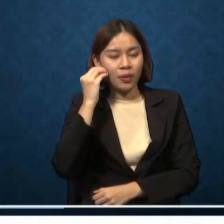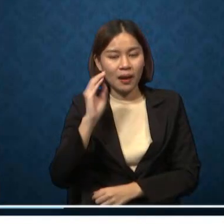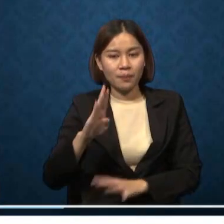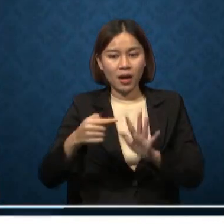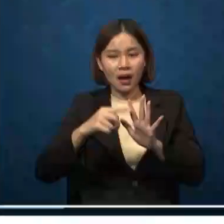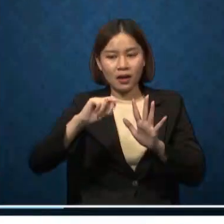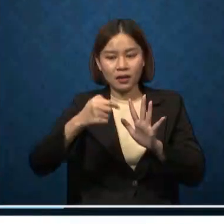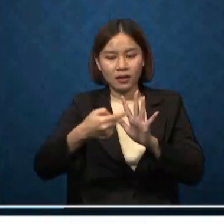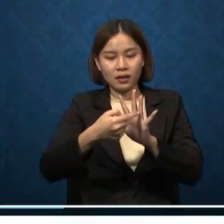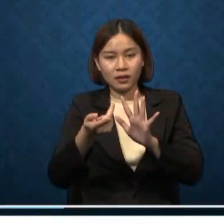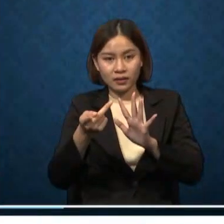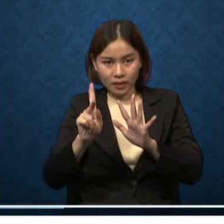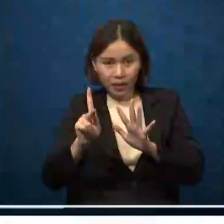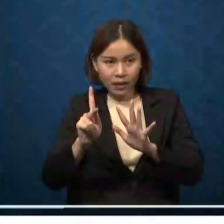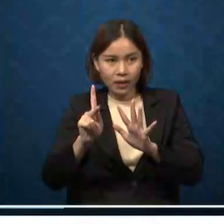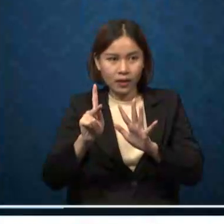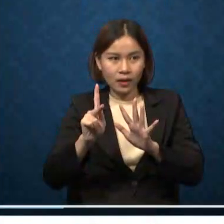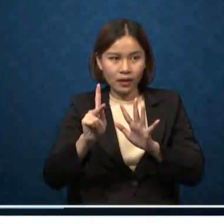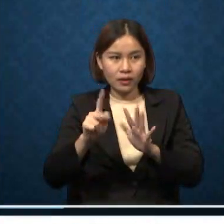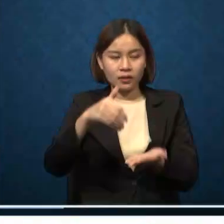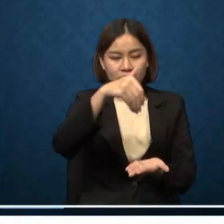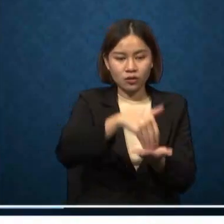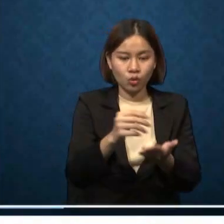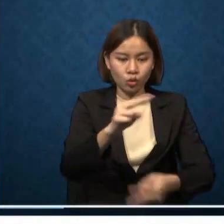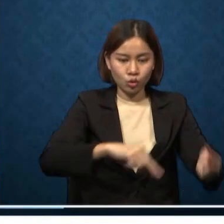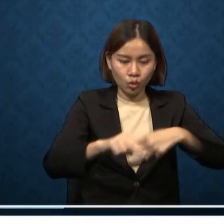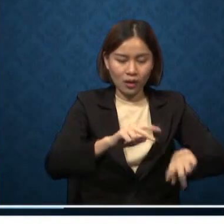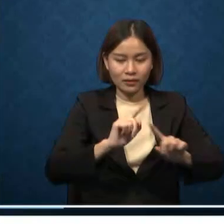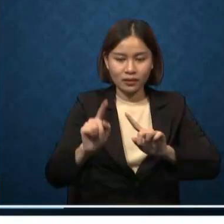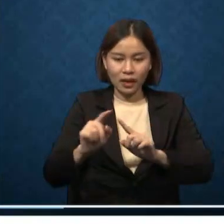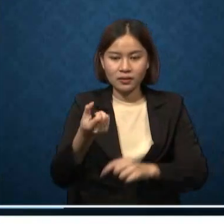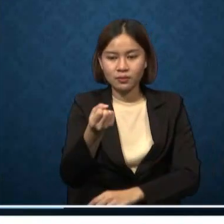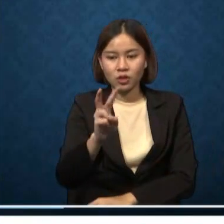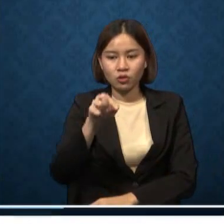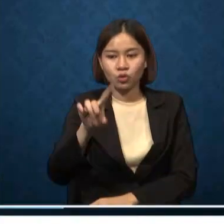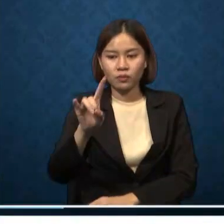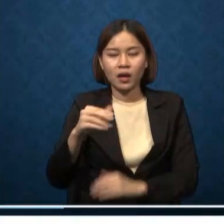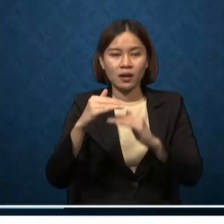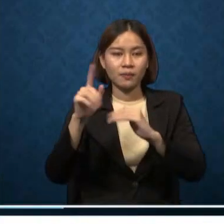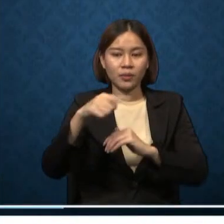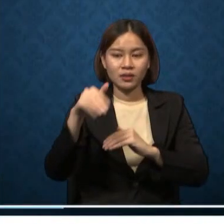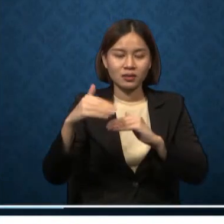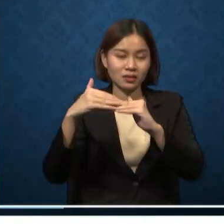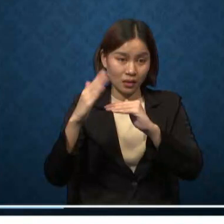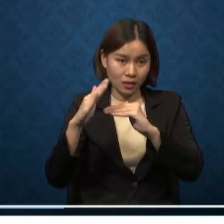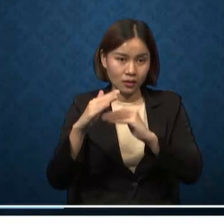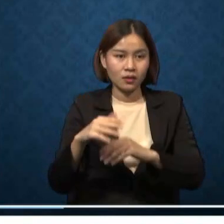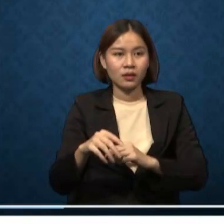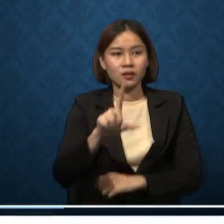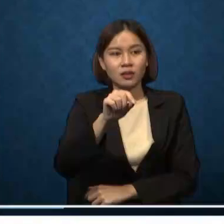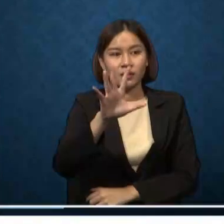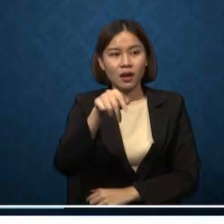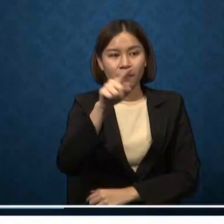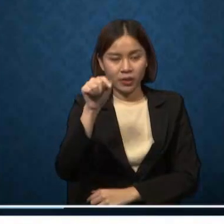คลินิกเรื้อรังหรือสถานสงเคราะห์ต่างๆเนี่ยยจะเกิน 12.8อยู่ที่ราว 144ถ 25%นะ